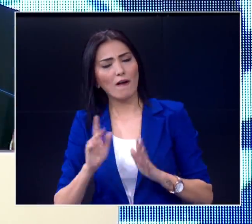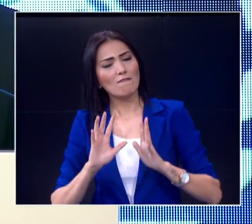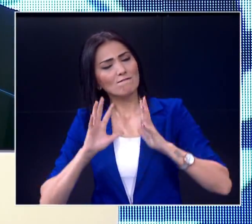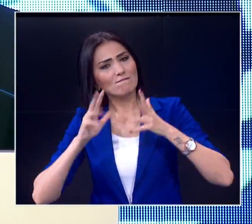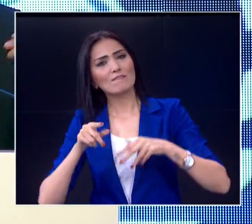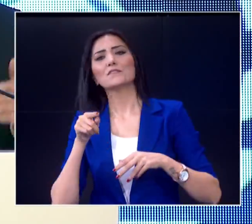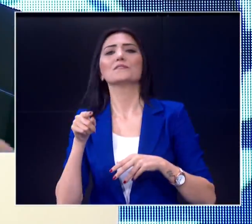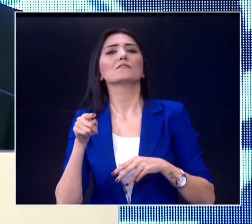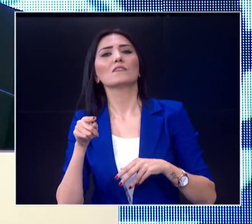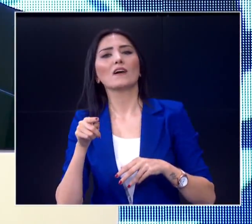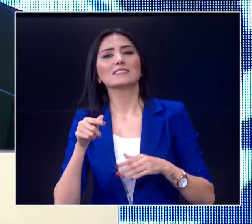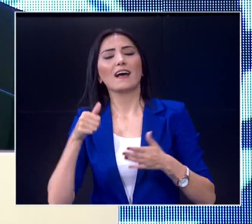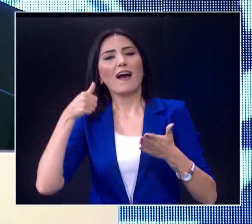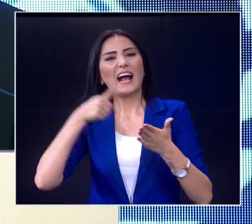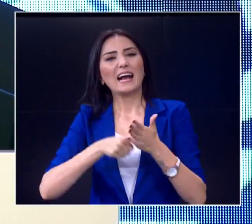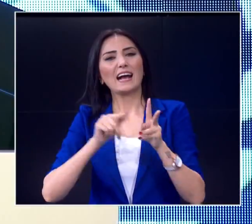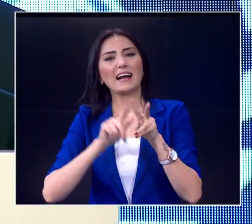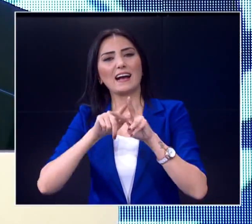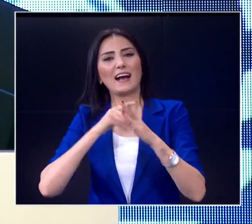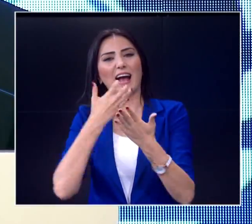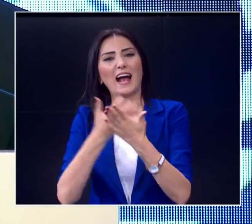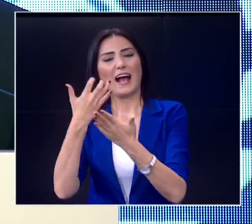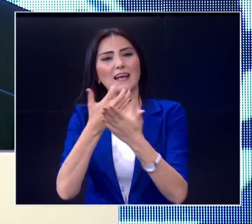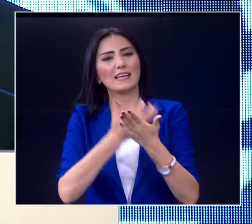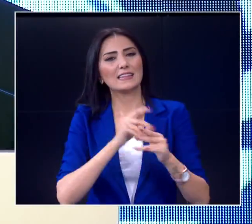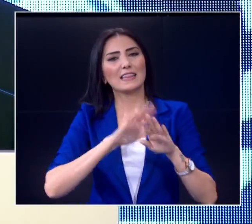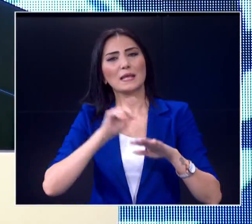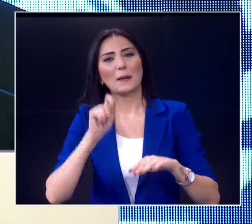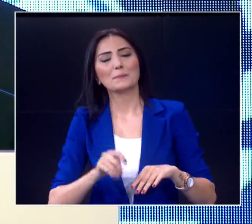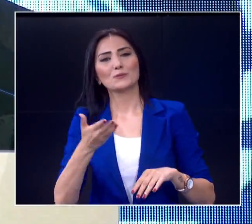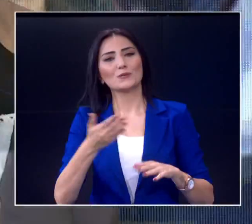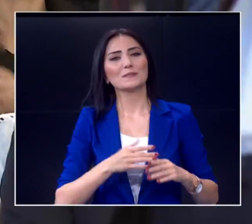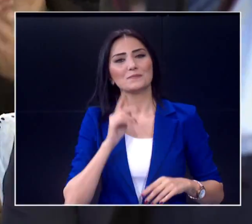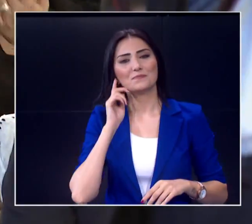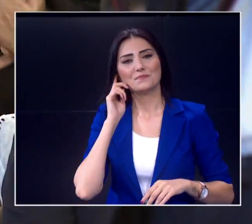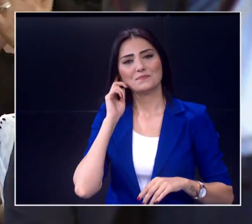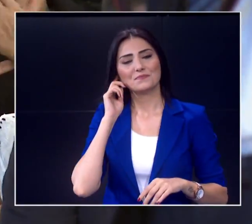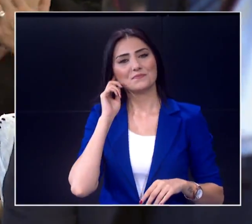fazla kayıt yapılacak. Bu bir alkışı hak etti aslında ama.